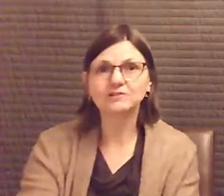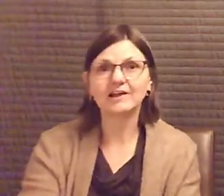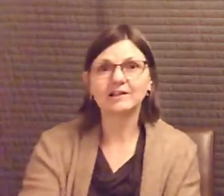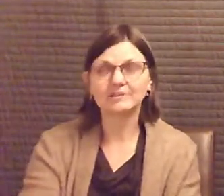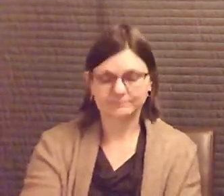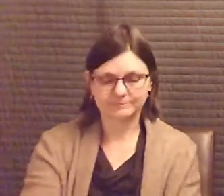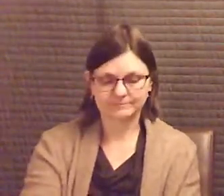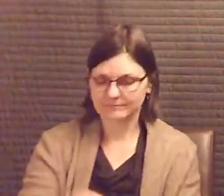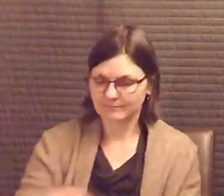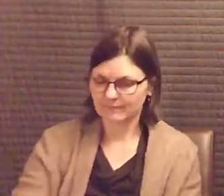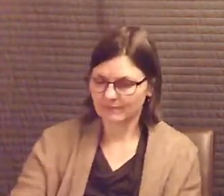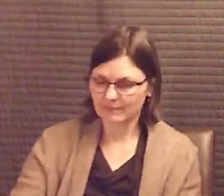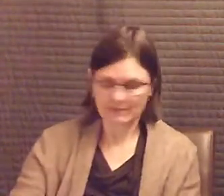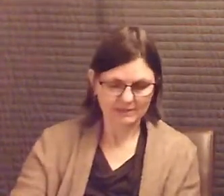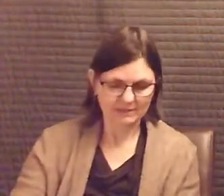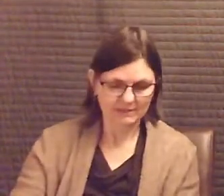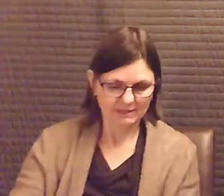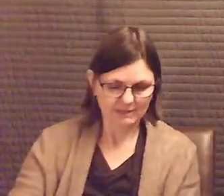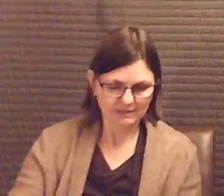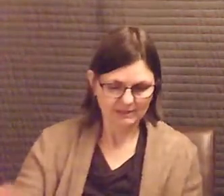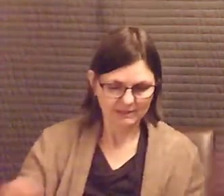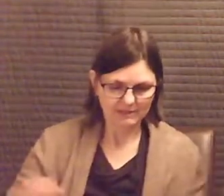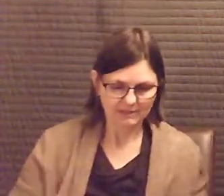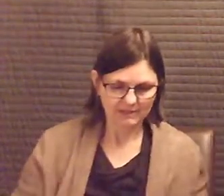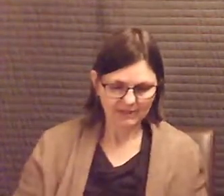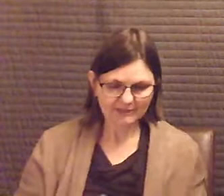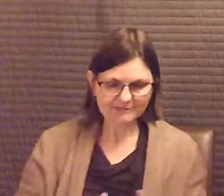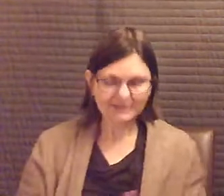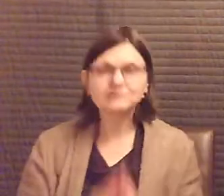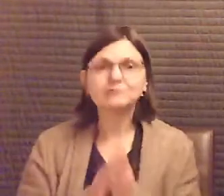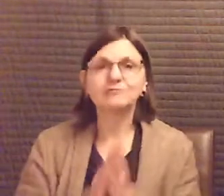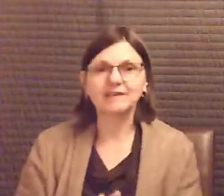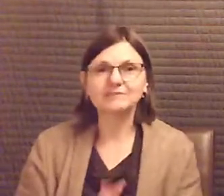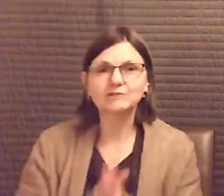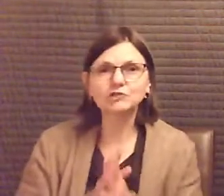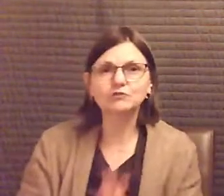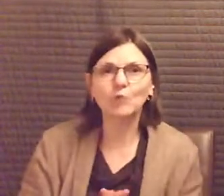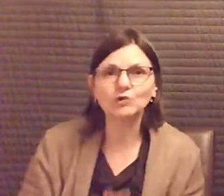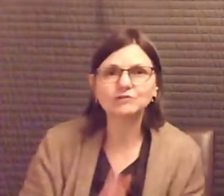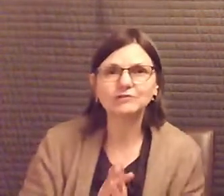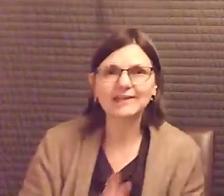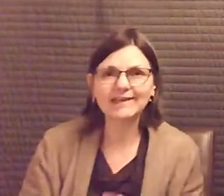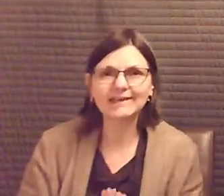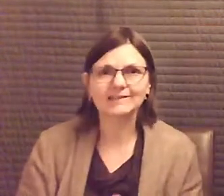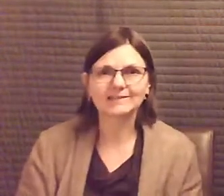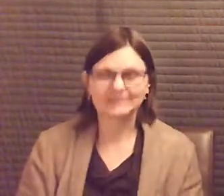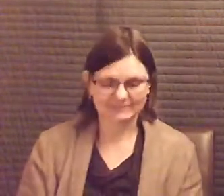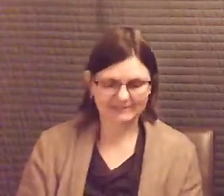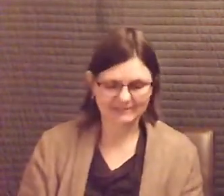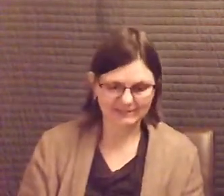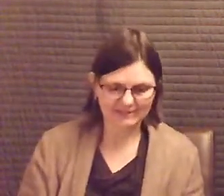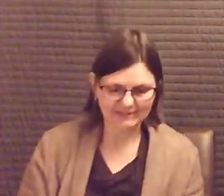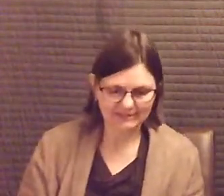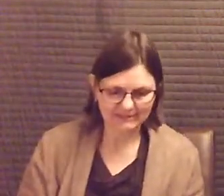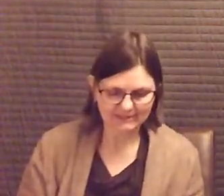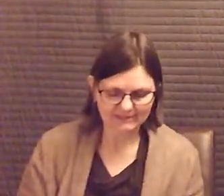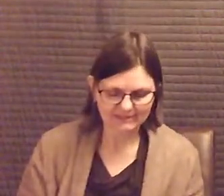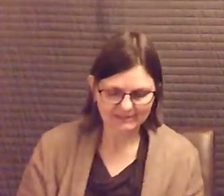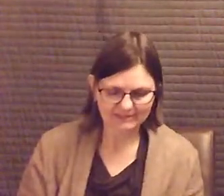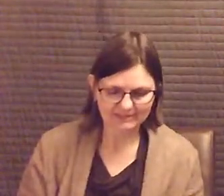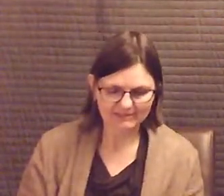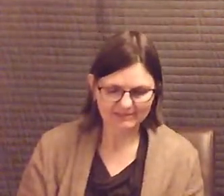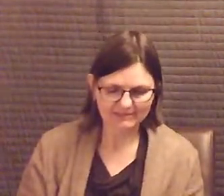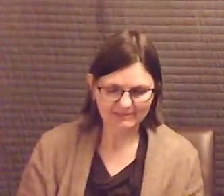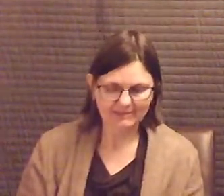gelooft in het wel eens sd4 dan staat ze vreesde het woord van de heer door de